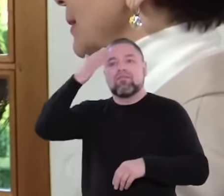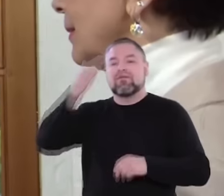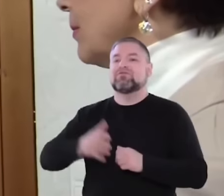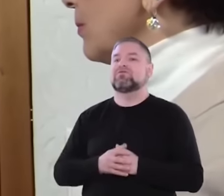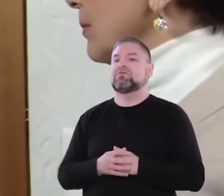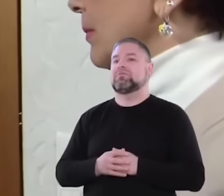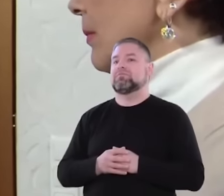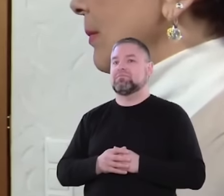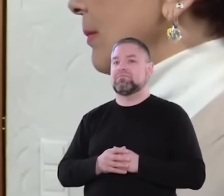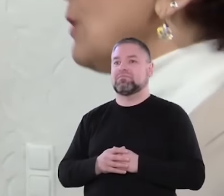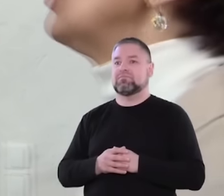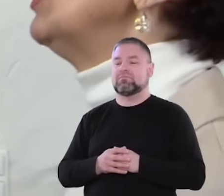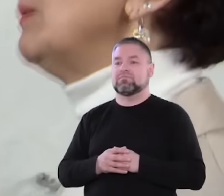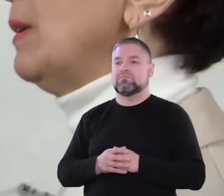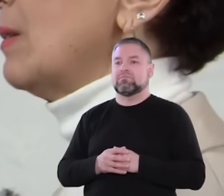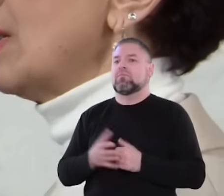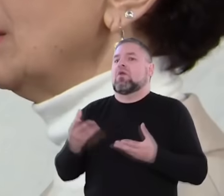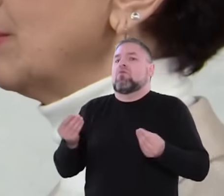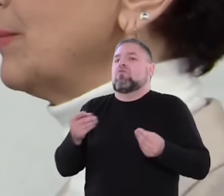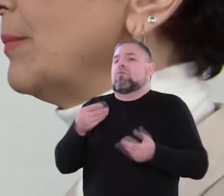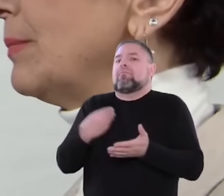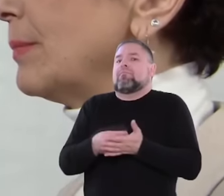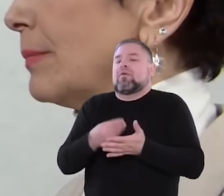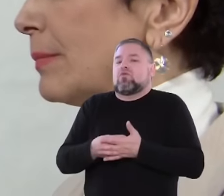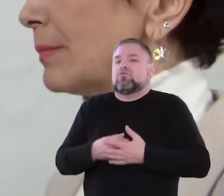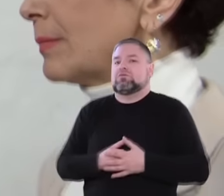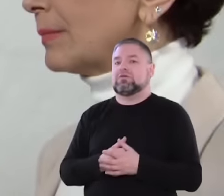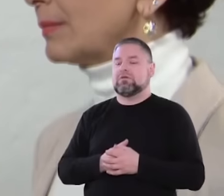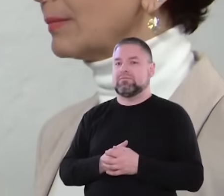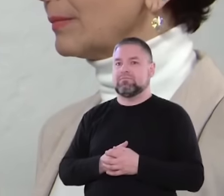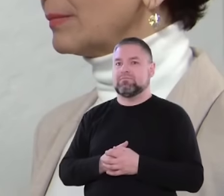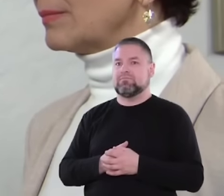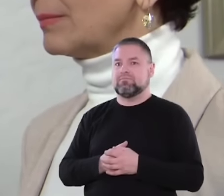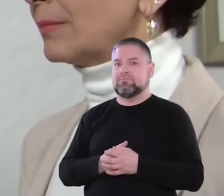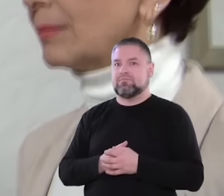wiesz? Na co ci były te pieniądze?